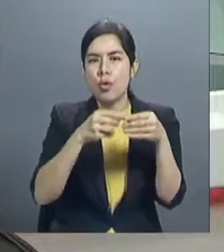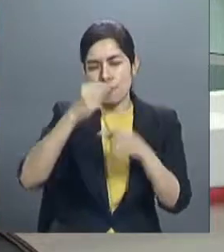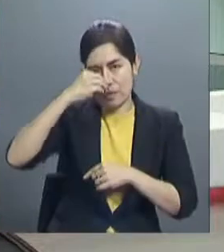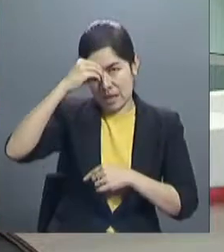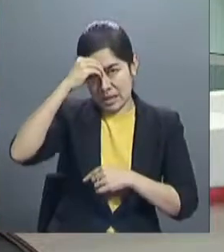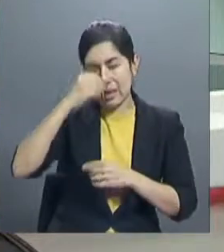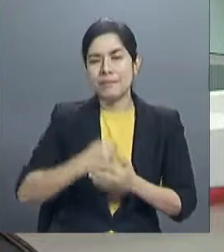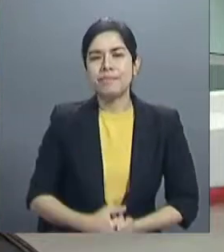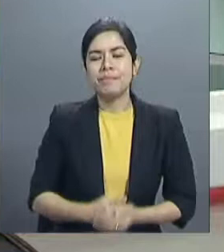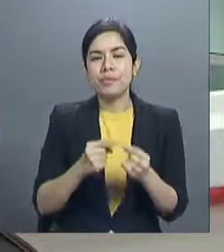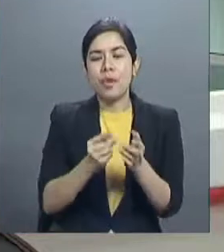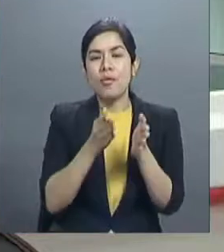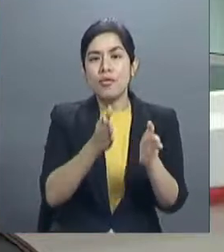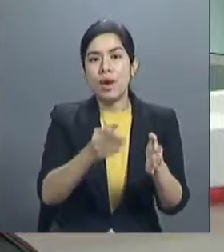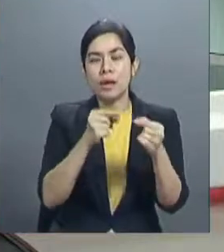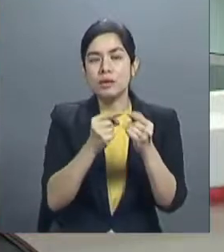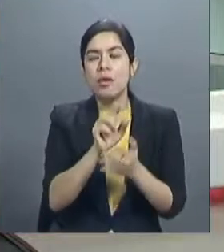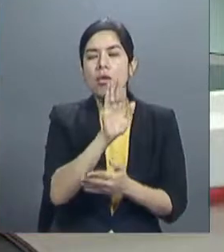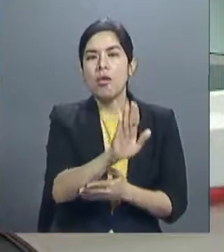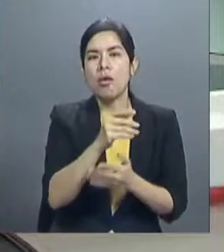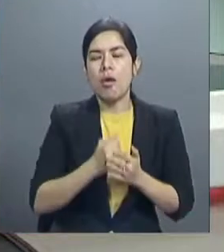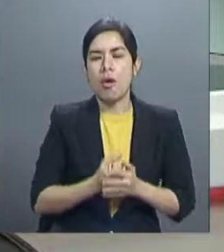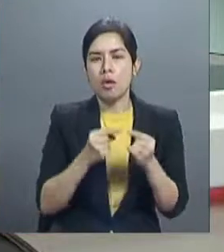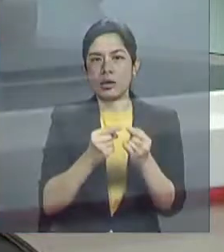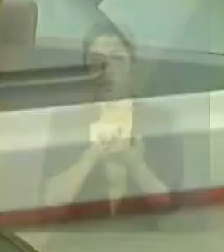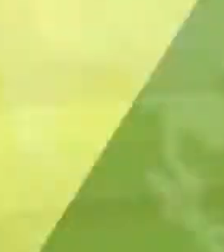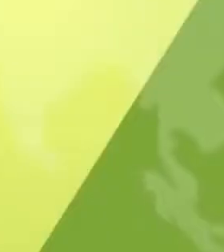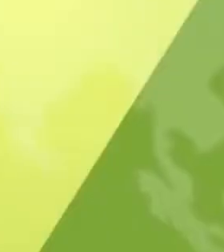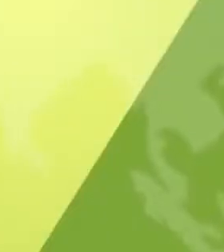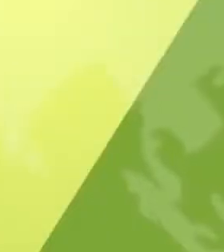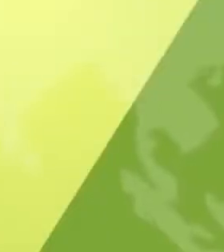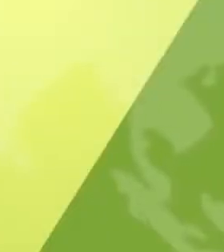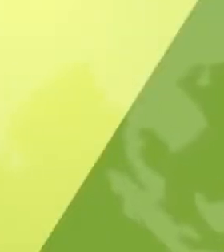คมคณะศิลปศาสตร์มหาวิทยาลัยอุบลราชธานีค่ะ